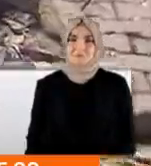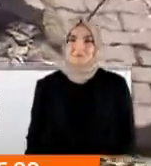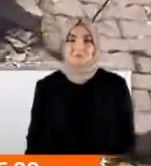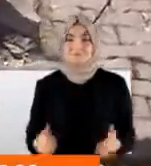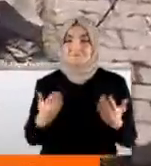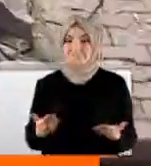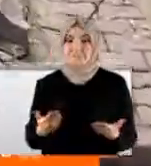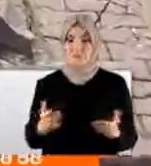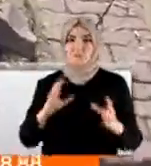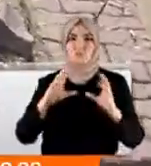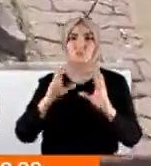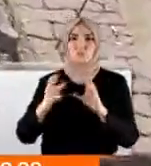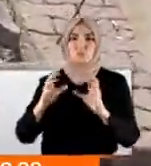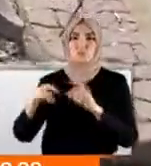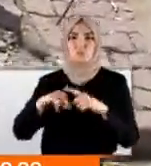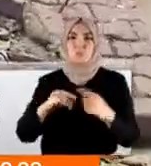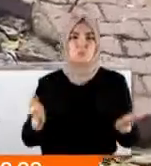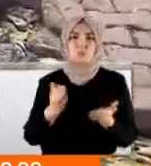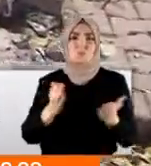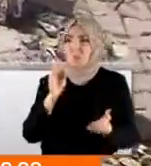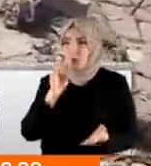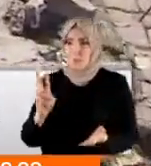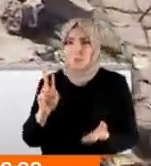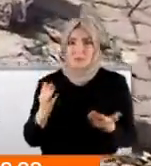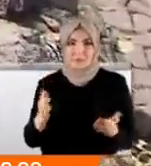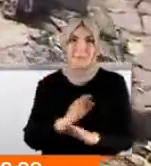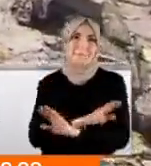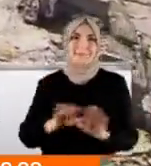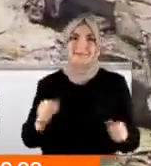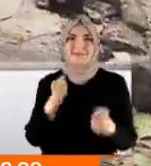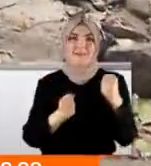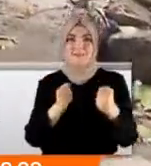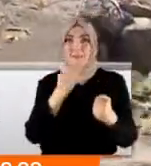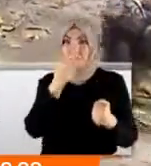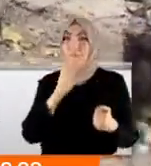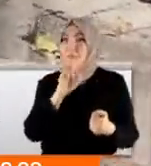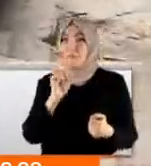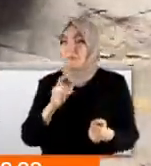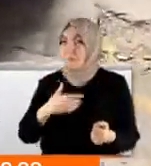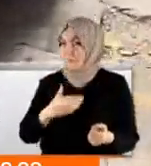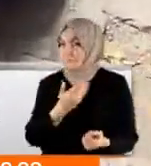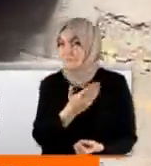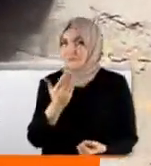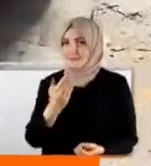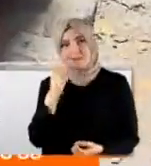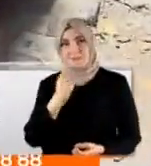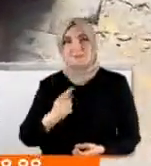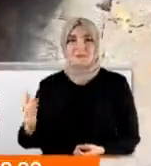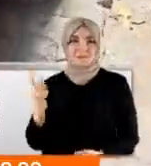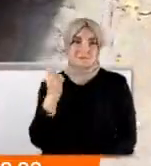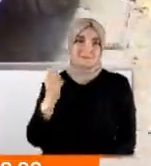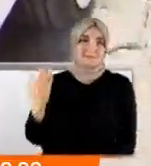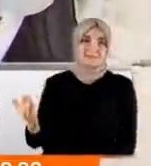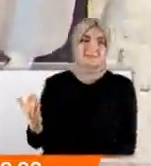Peki o kadar hurda araç gördük ama hiç bitmiş araç yok mu diye merak edenlere, işte onlardan bir tanesi. Bu